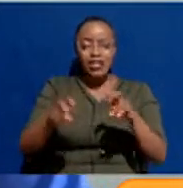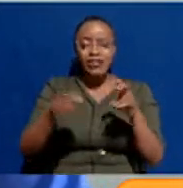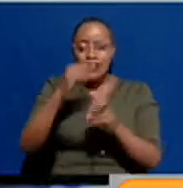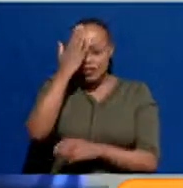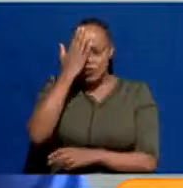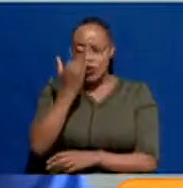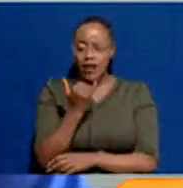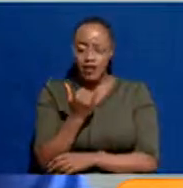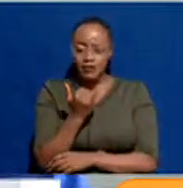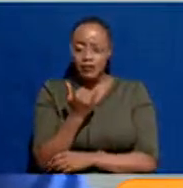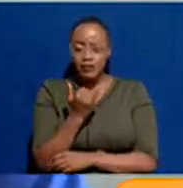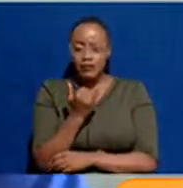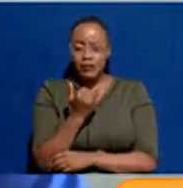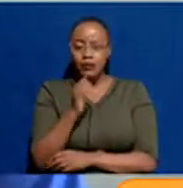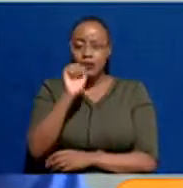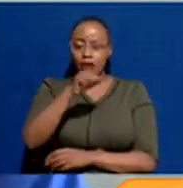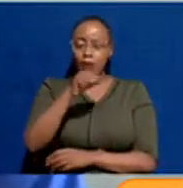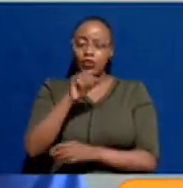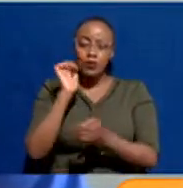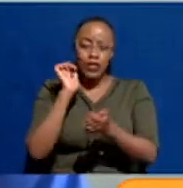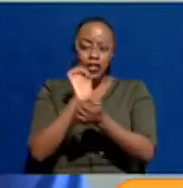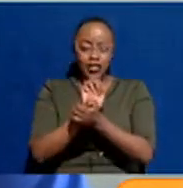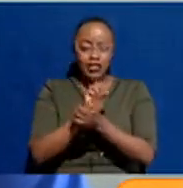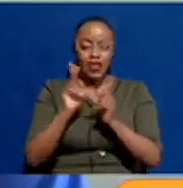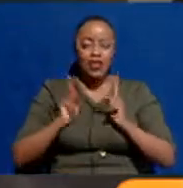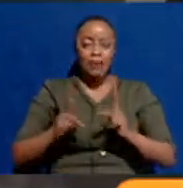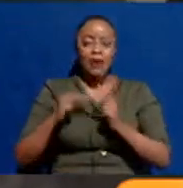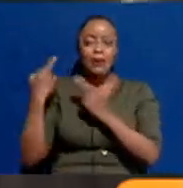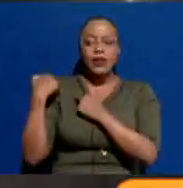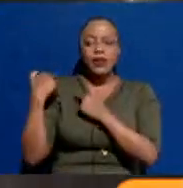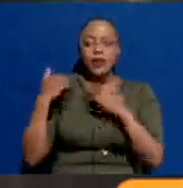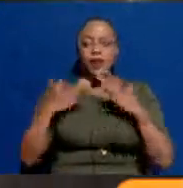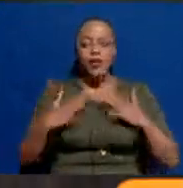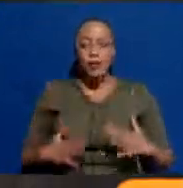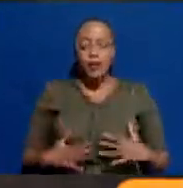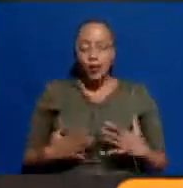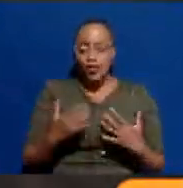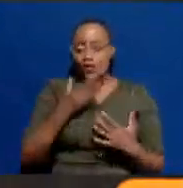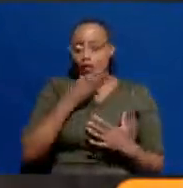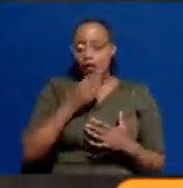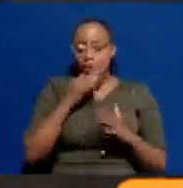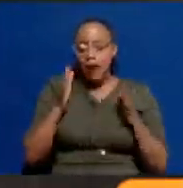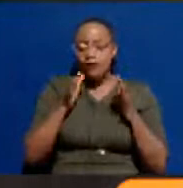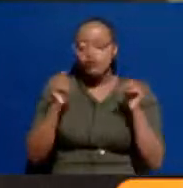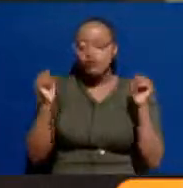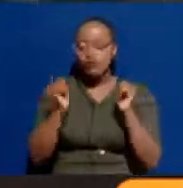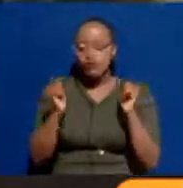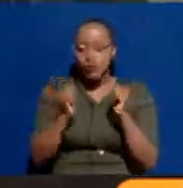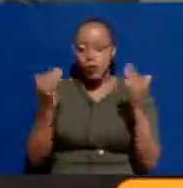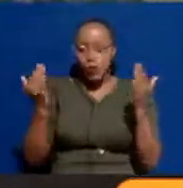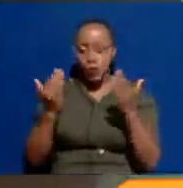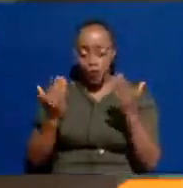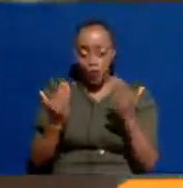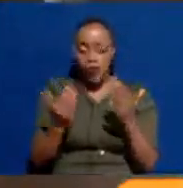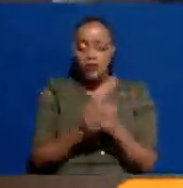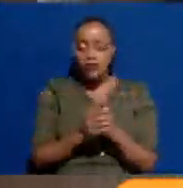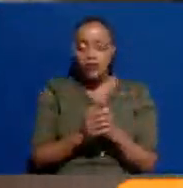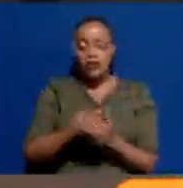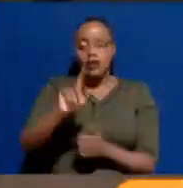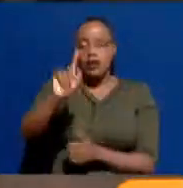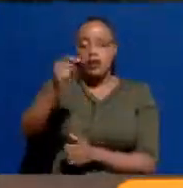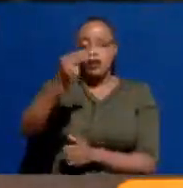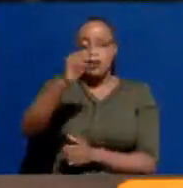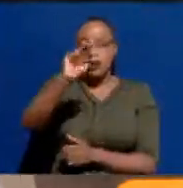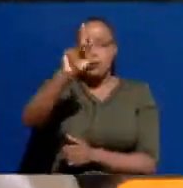that we can arrest the perpetrators. Mwili wa marehemu umehifadhiwa katika chumba cha maiti cha hospitali ya